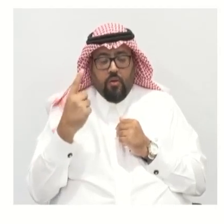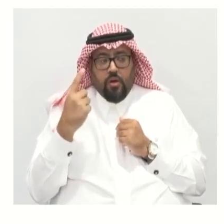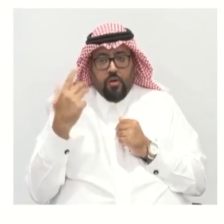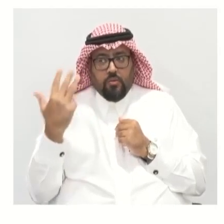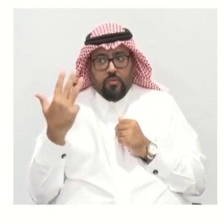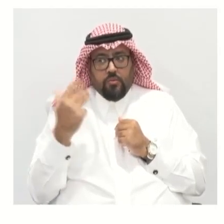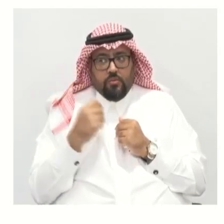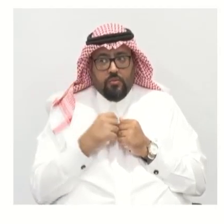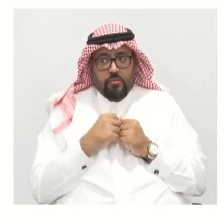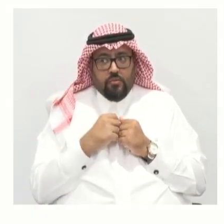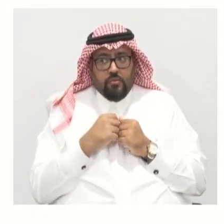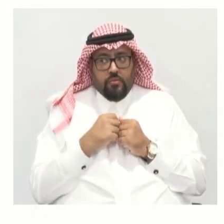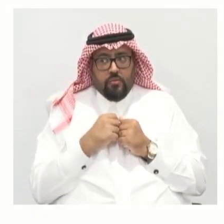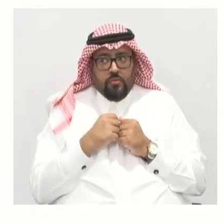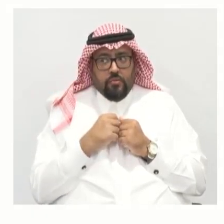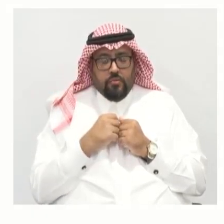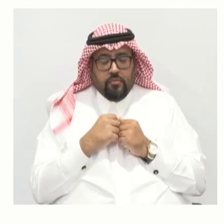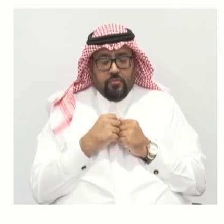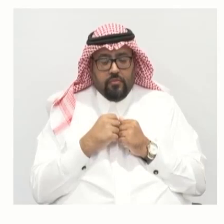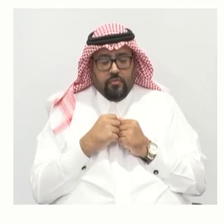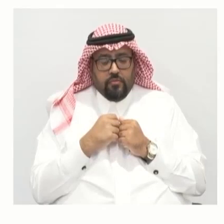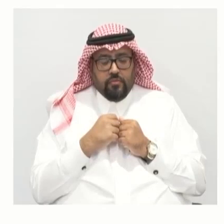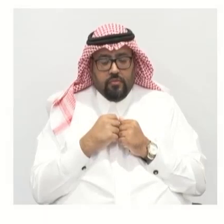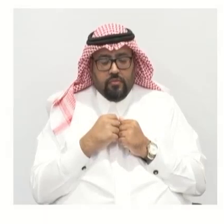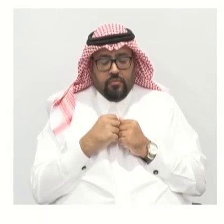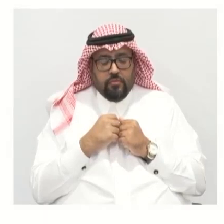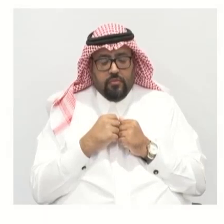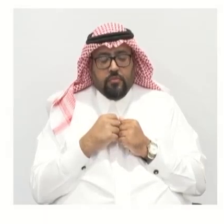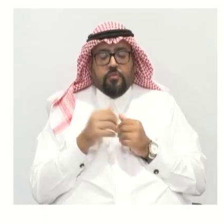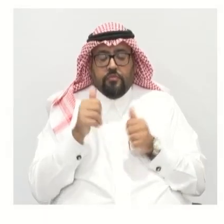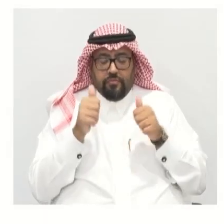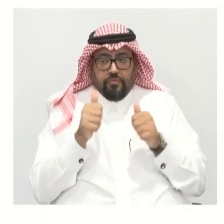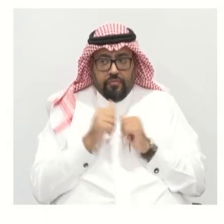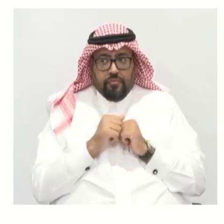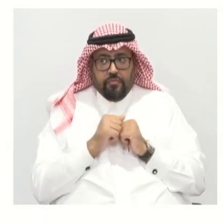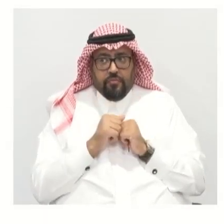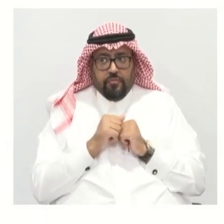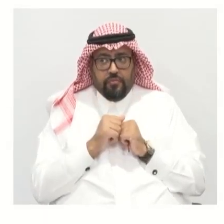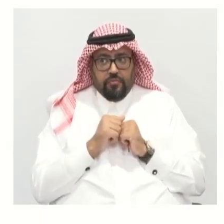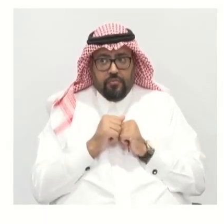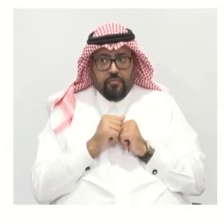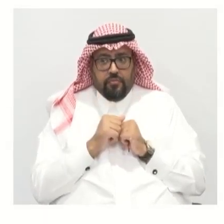اذا 1 9 بارك الله